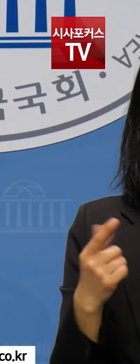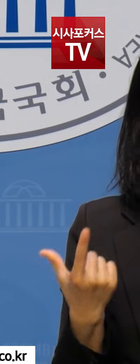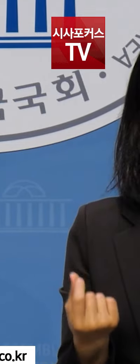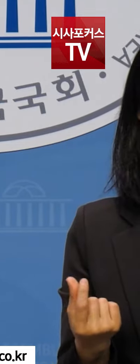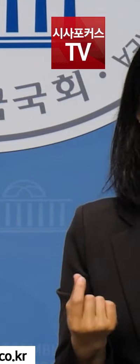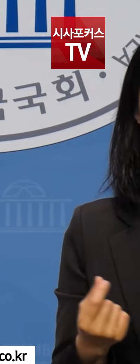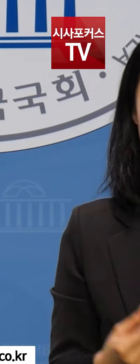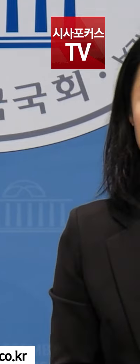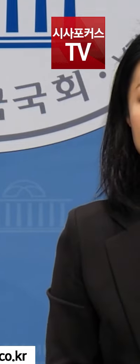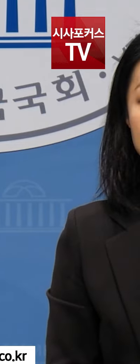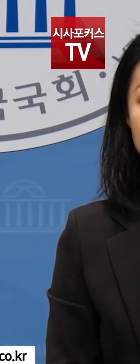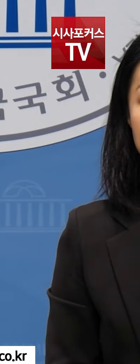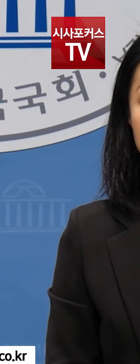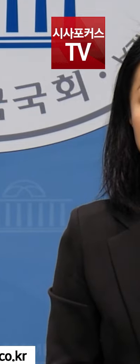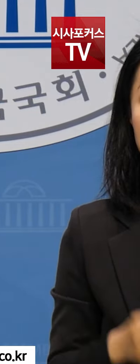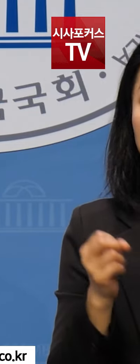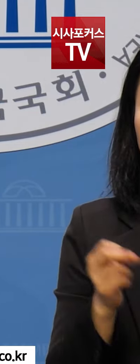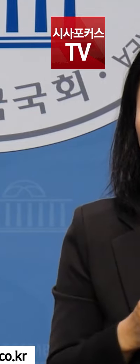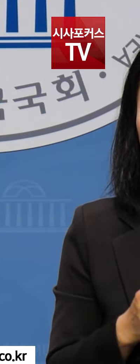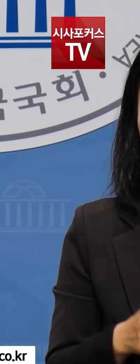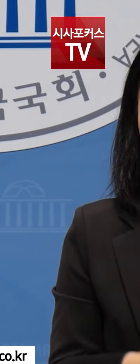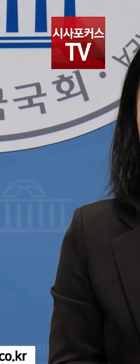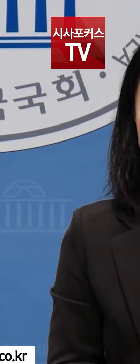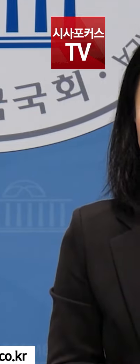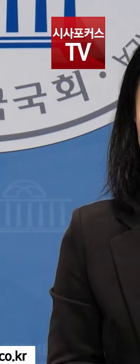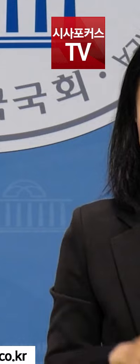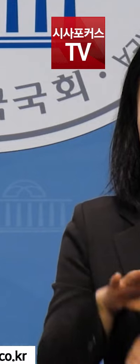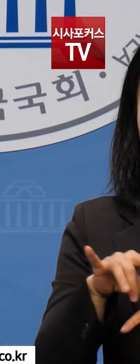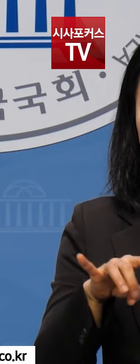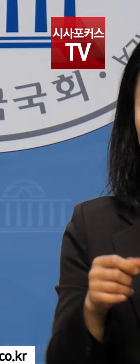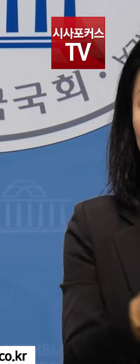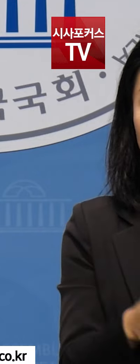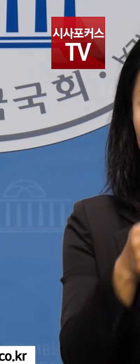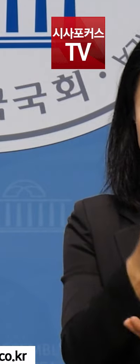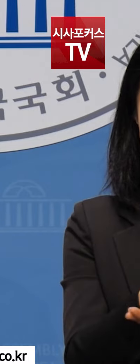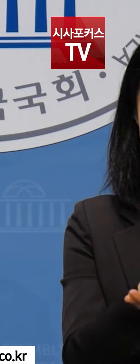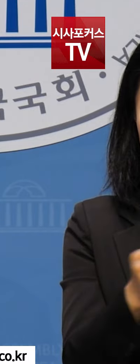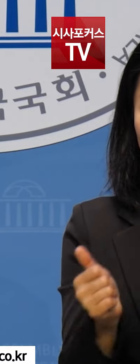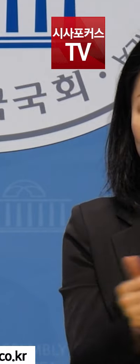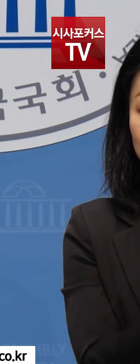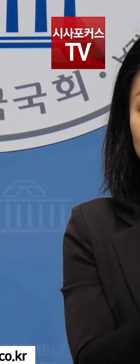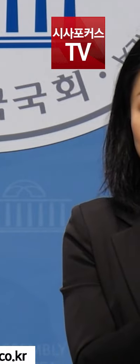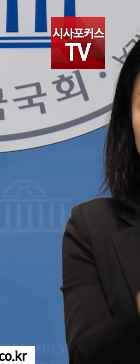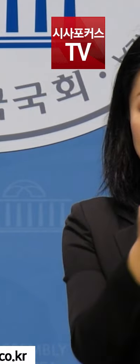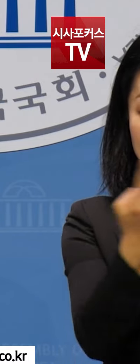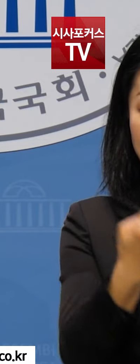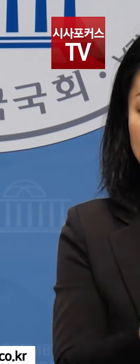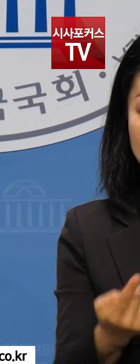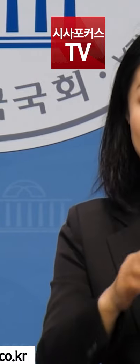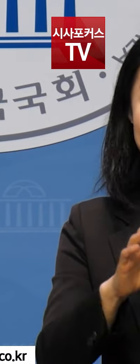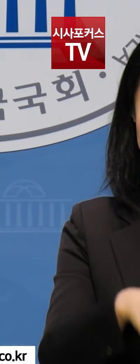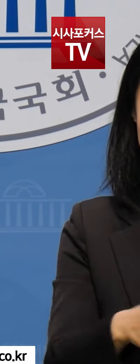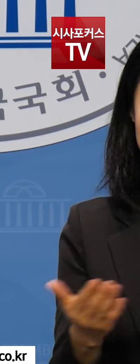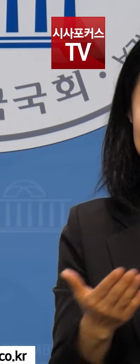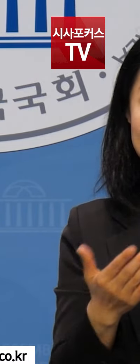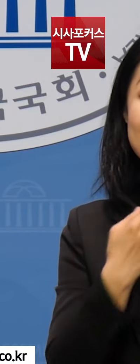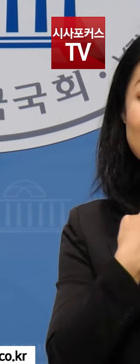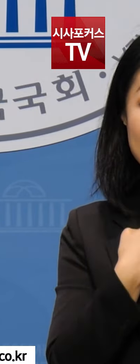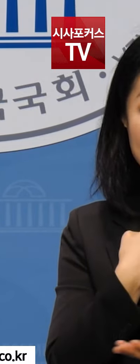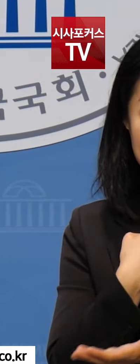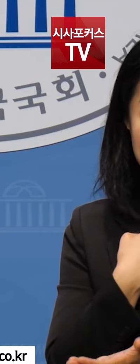볼 수 있습니다. 심지어 당시에는 방통위원장, 부위원장 공석상태로 위원 중